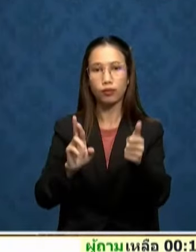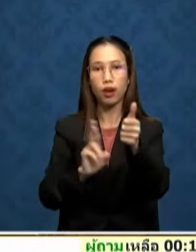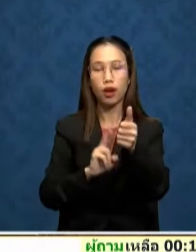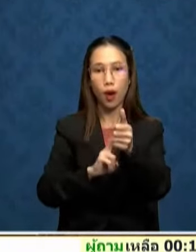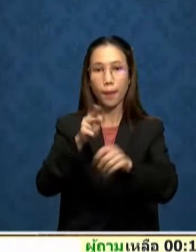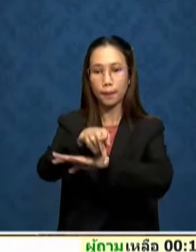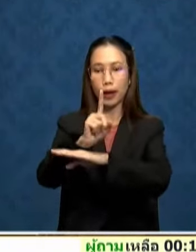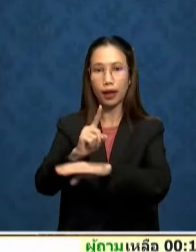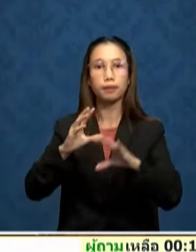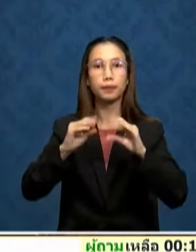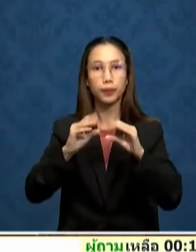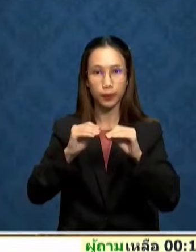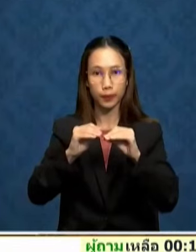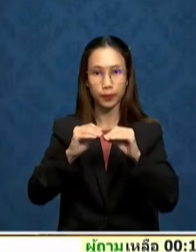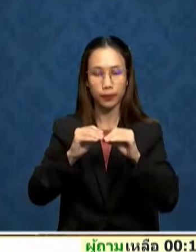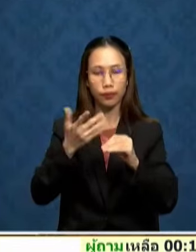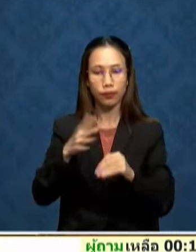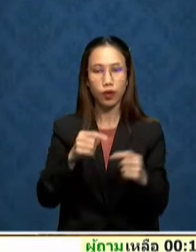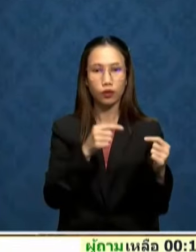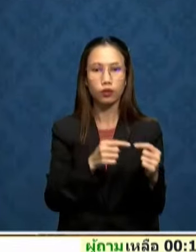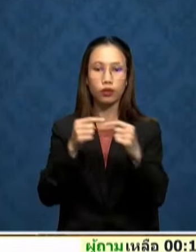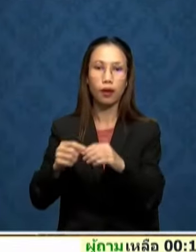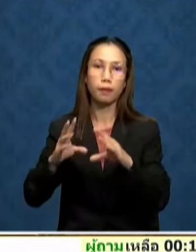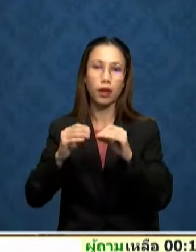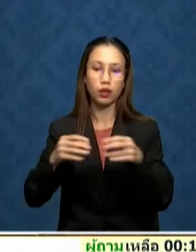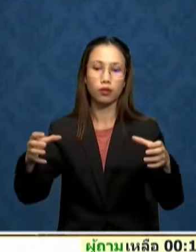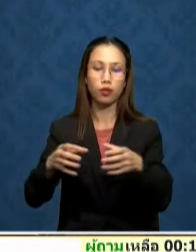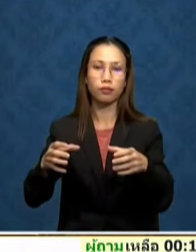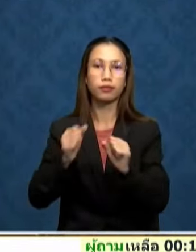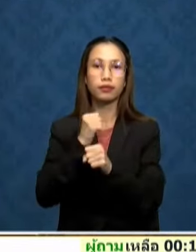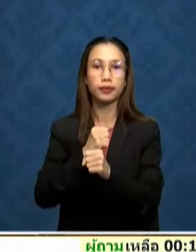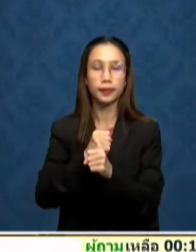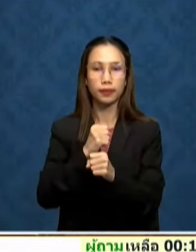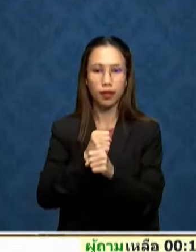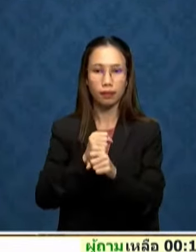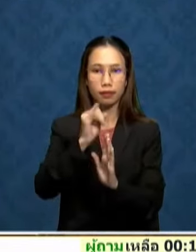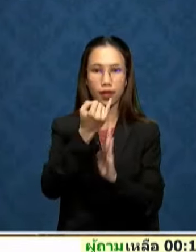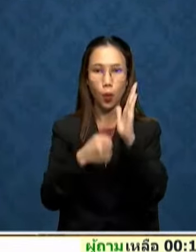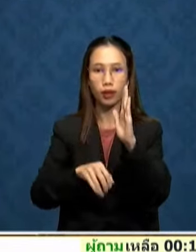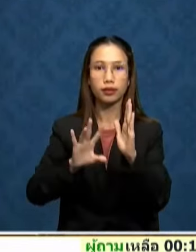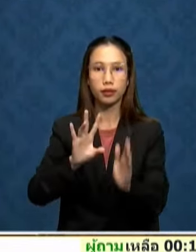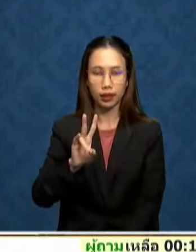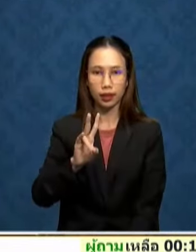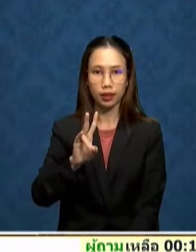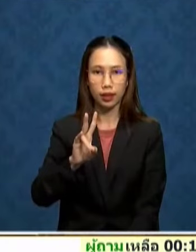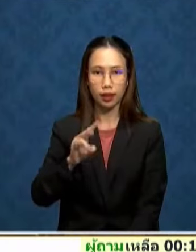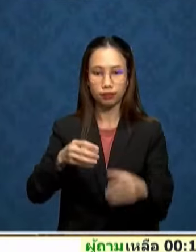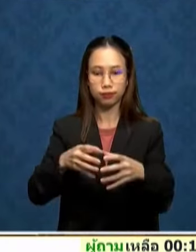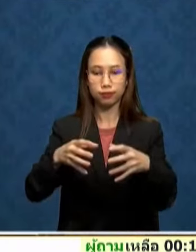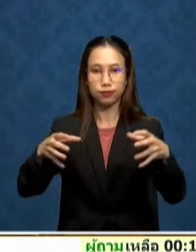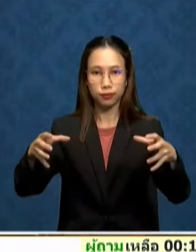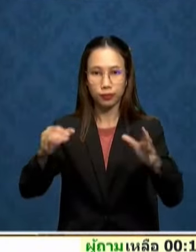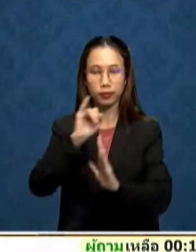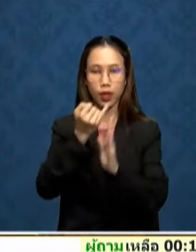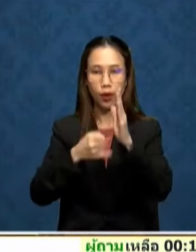รเป็นประธานหลังจากนั้นได้มีการประชุมและตั้งคณะทำงาน7จังหวัดและก็ขยายจังหวัดเพิ่มเ